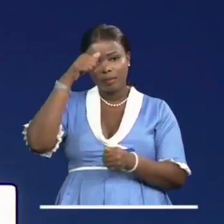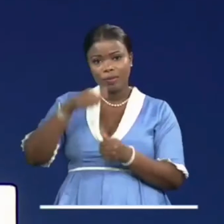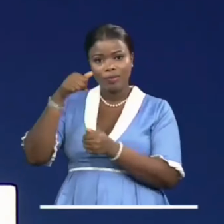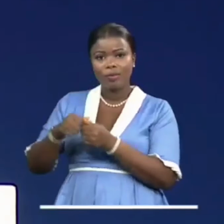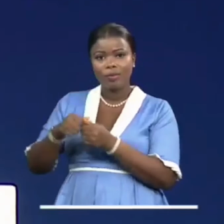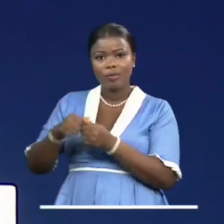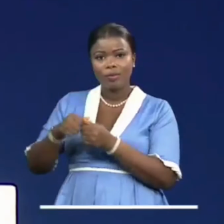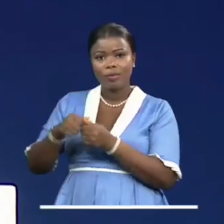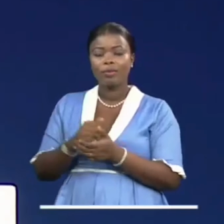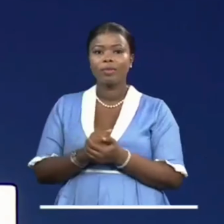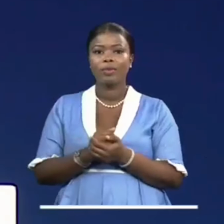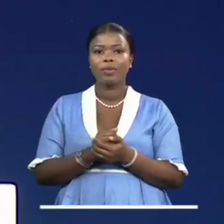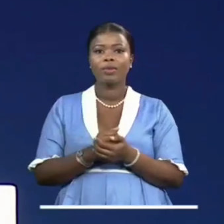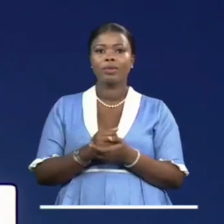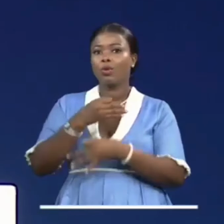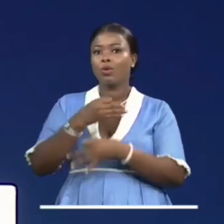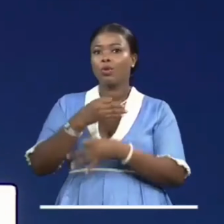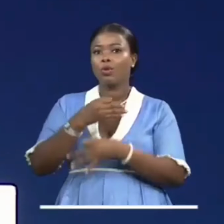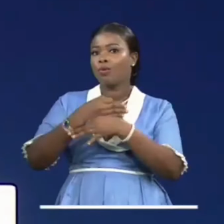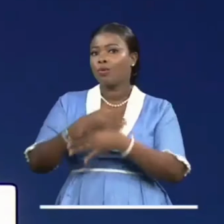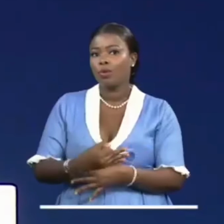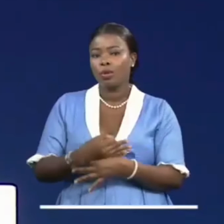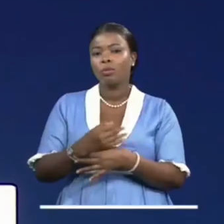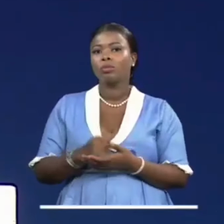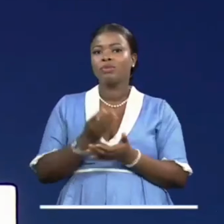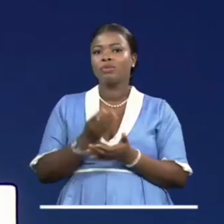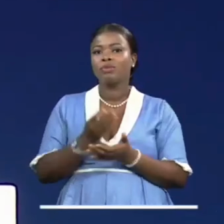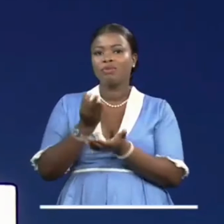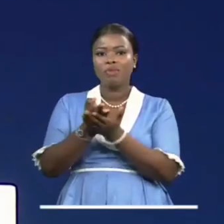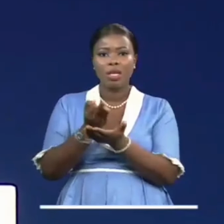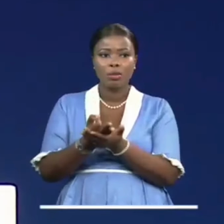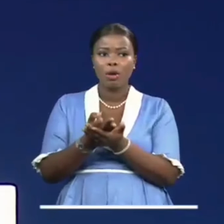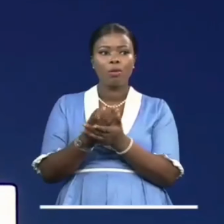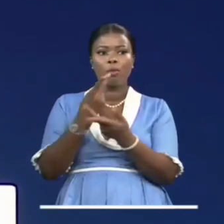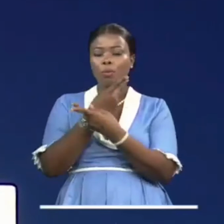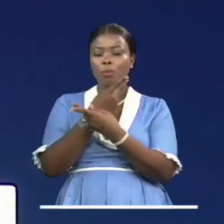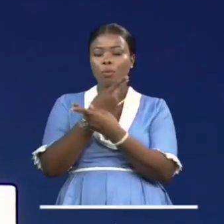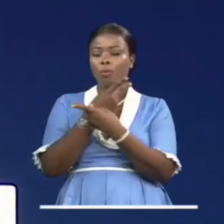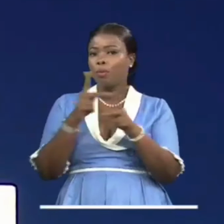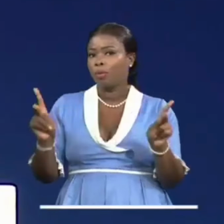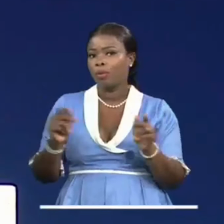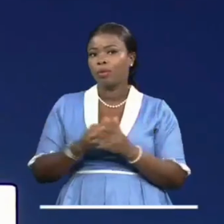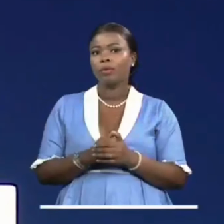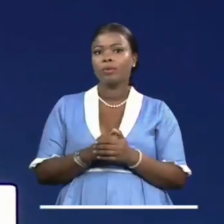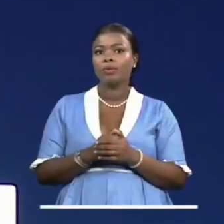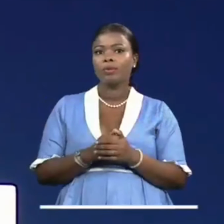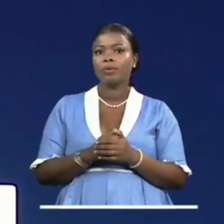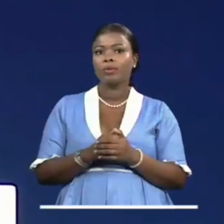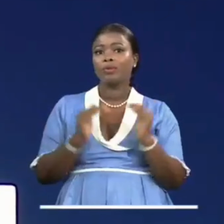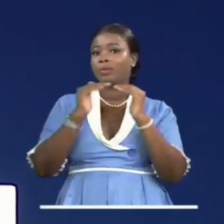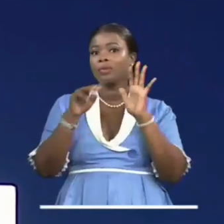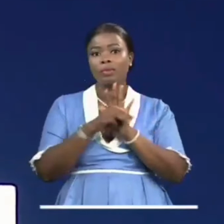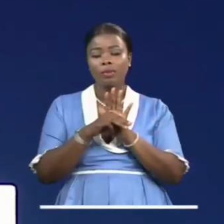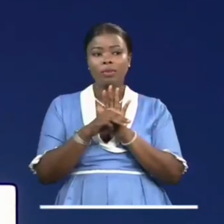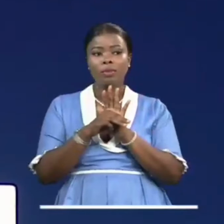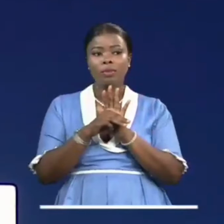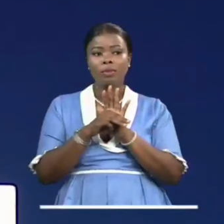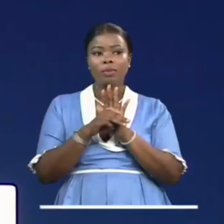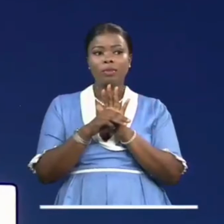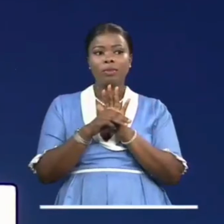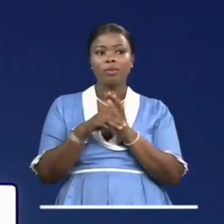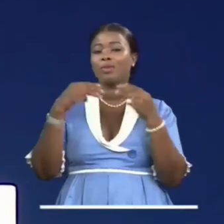aujourd'hui un enjeu pour maîtriser tous les fluxs de financement public il y a un enjeu également pour dynamiser davantage les marchés